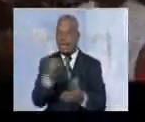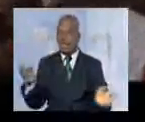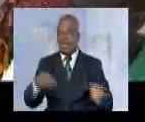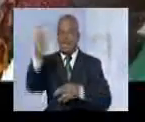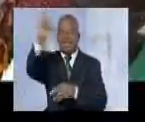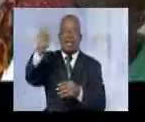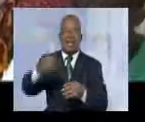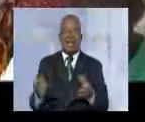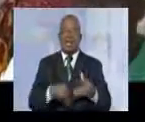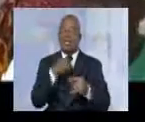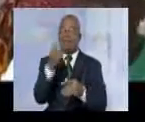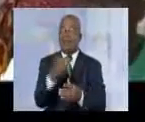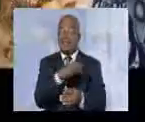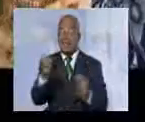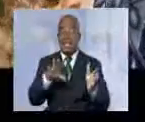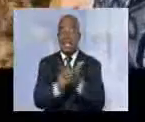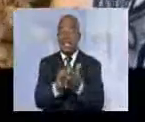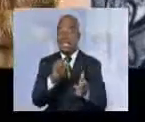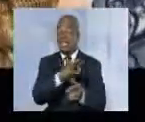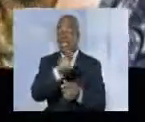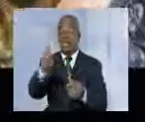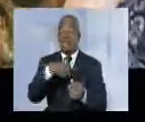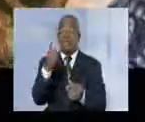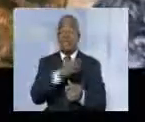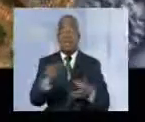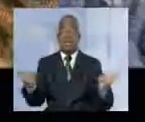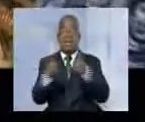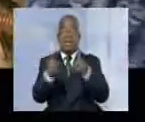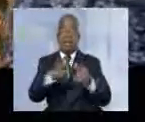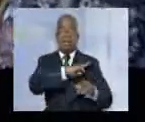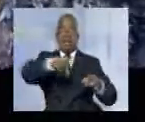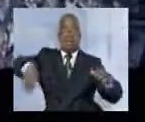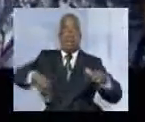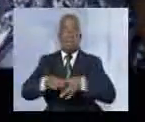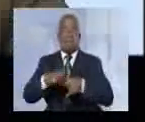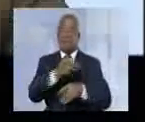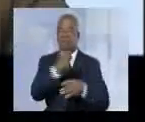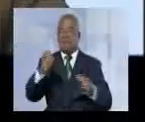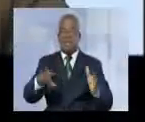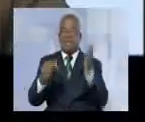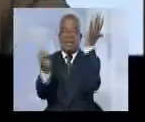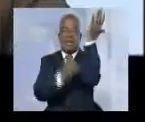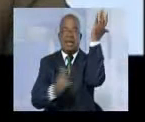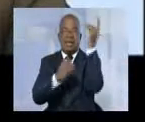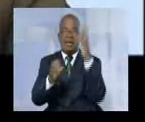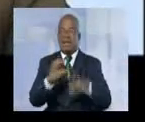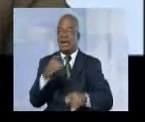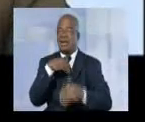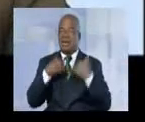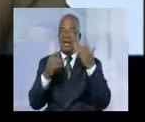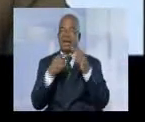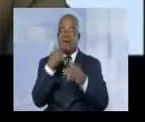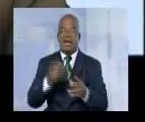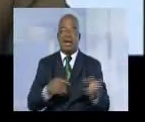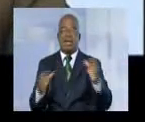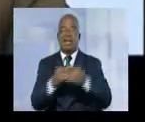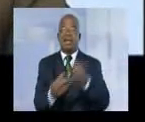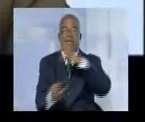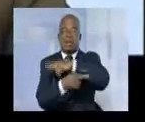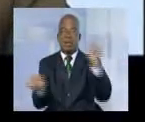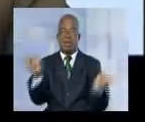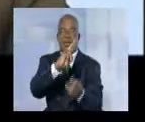déjà proclamés concernent en grande partie les petites circonscriptions électorales du pays, précise Enza Diomandé, qui